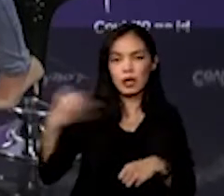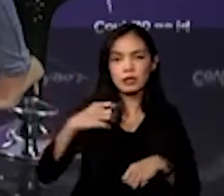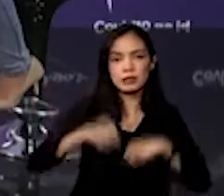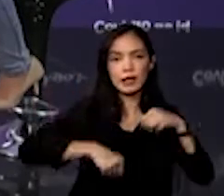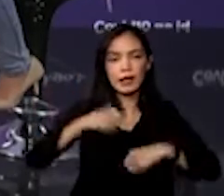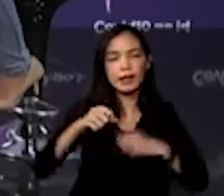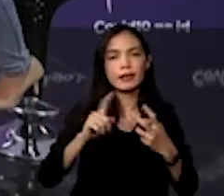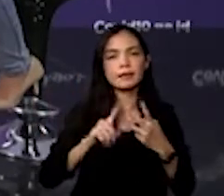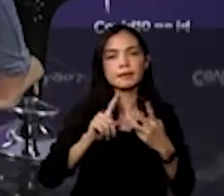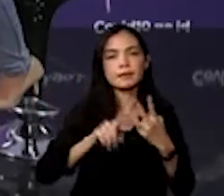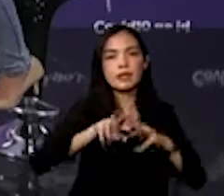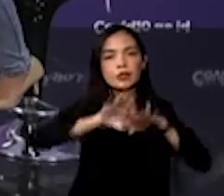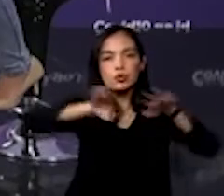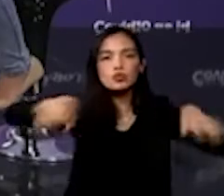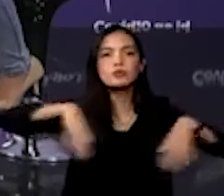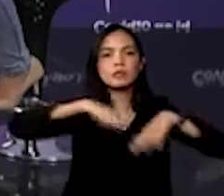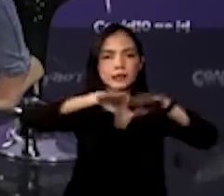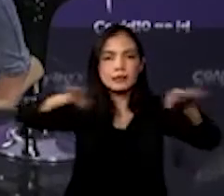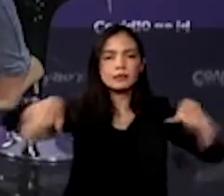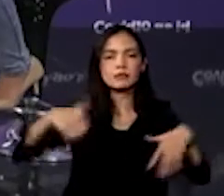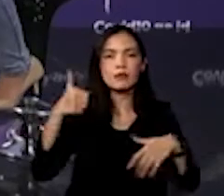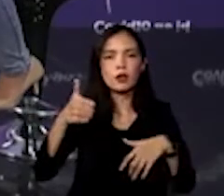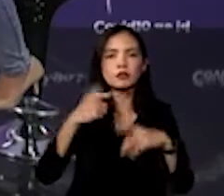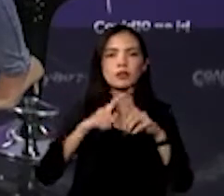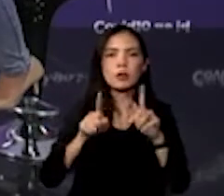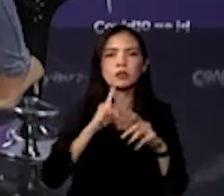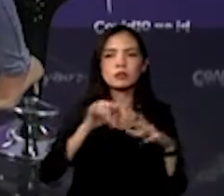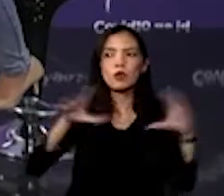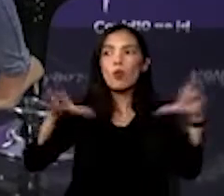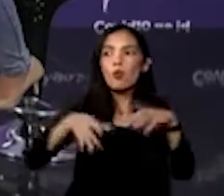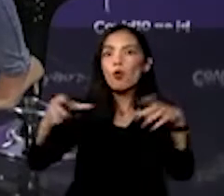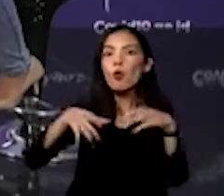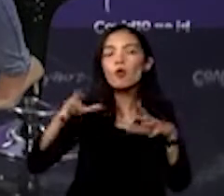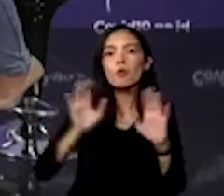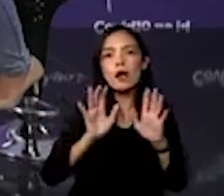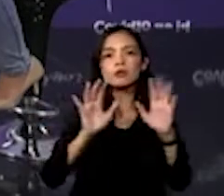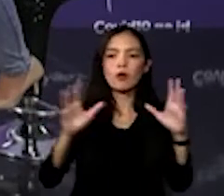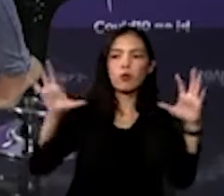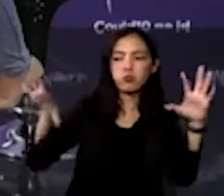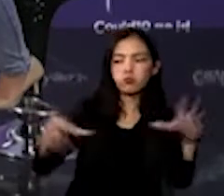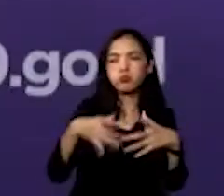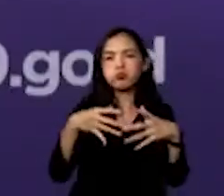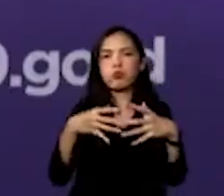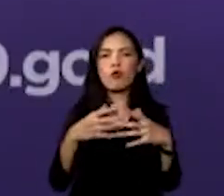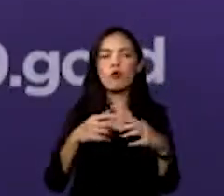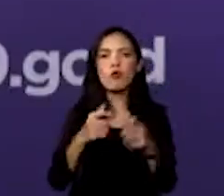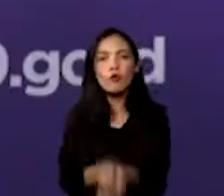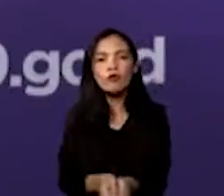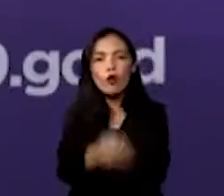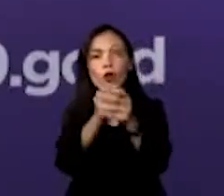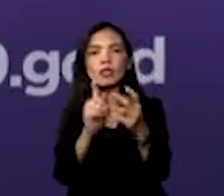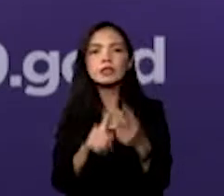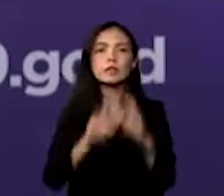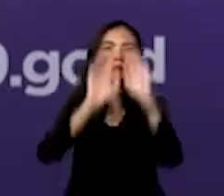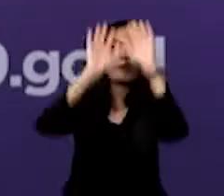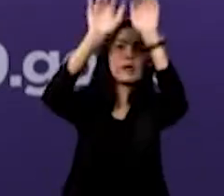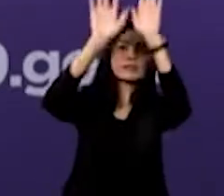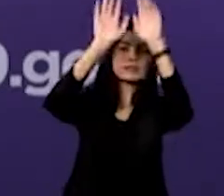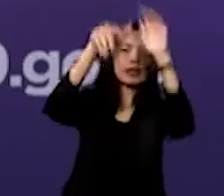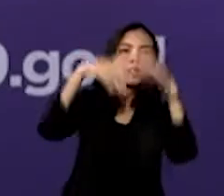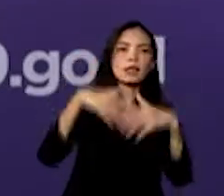ya itu bagus tapi jangan dulu yang kumpul-kumpul main voli main basket kumpul-kumpul jadi